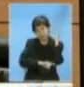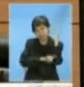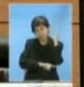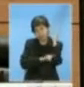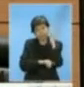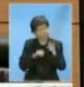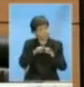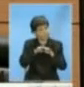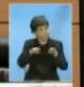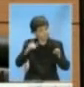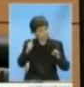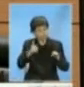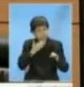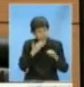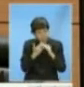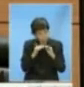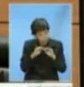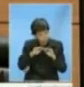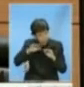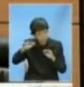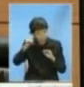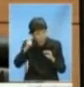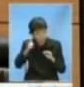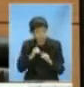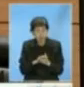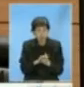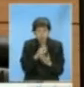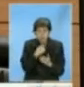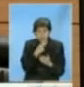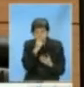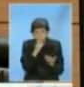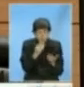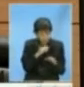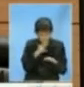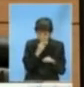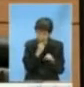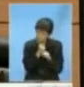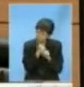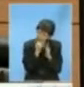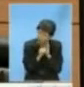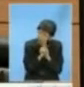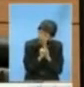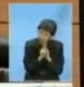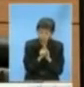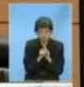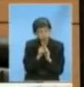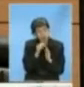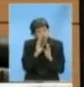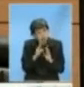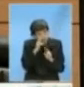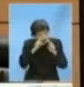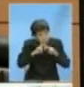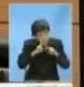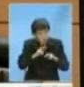มีเสถียรภาพและยั่งยืนนั้นมันมีความผิดปกติตรงไหนมันมีความผิดพลาดตรงไหน